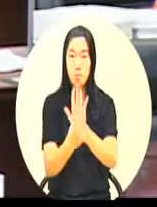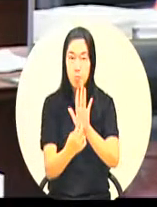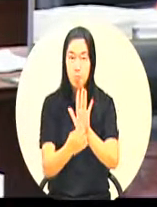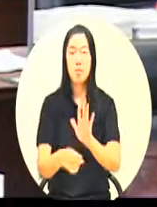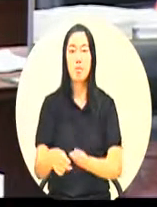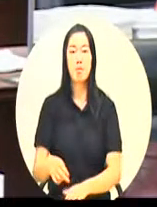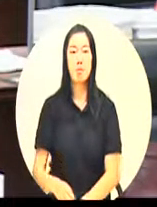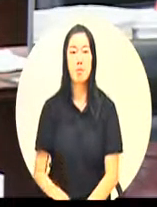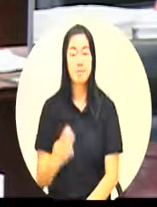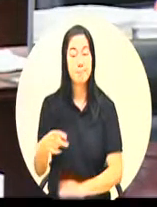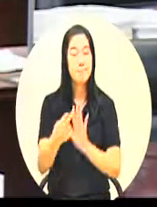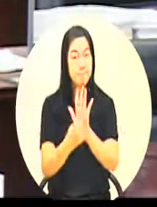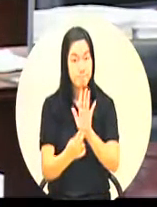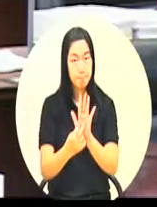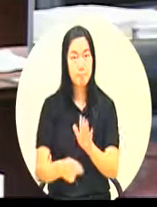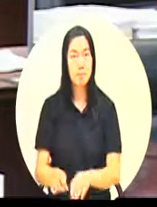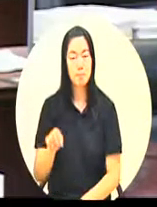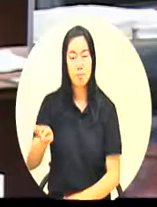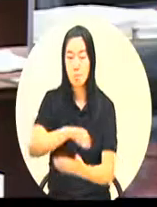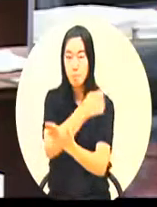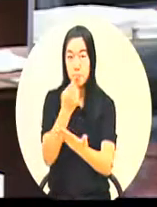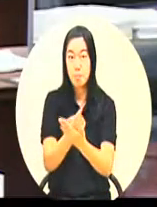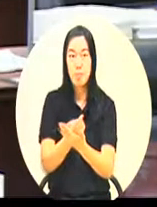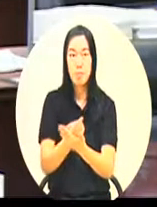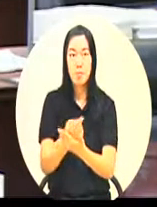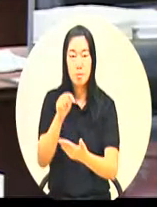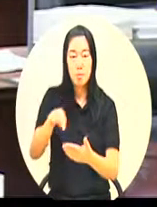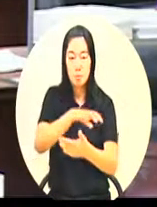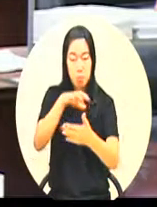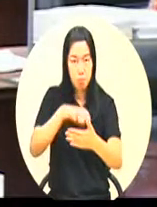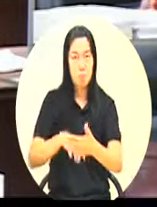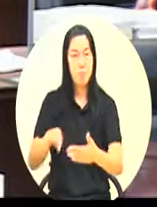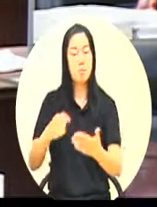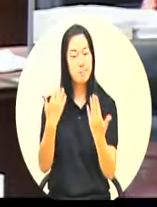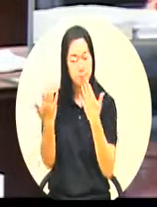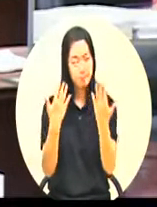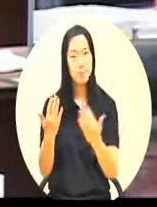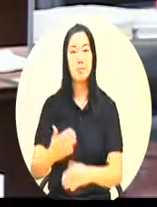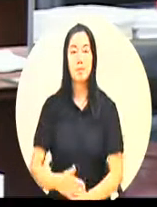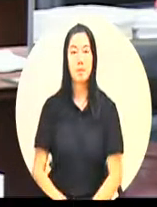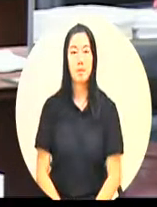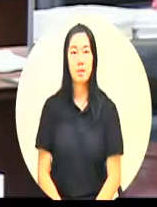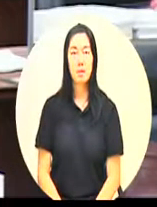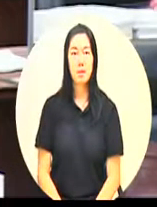再完整说明一下这整个的内容会比较清楚。